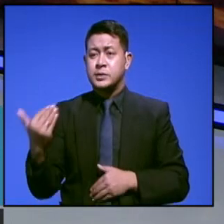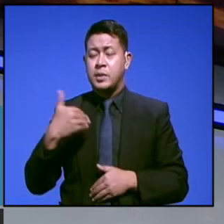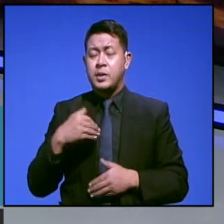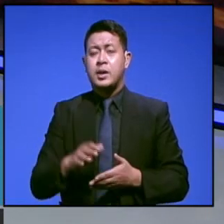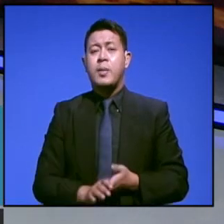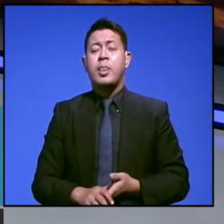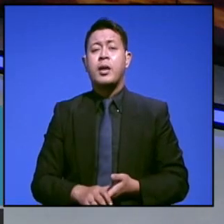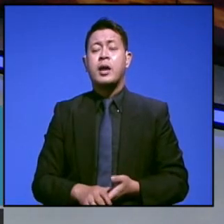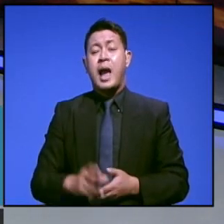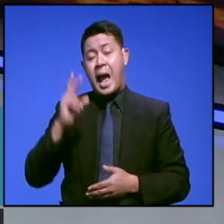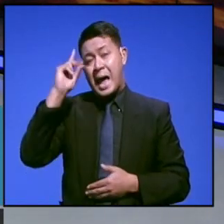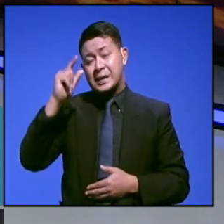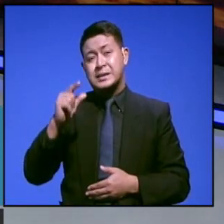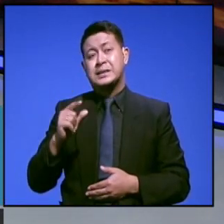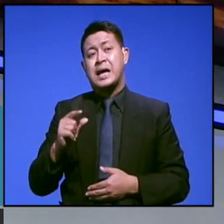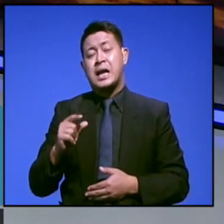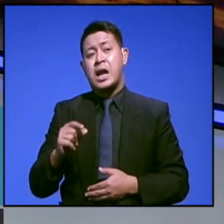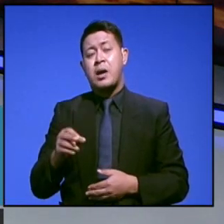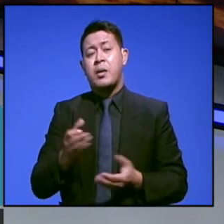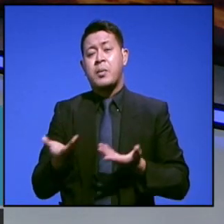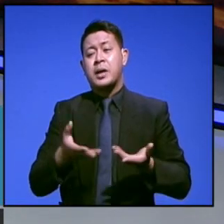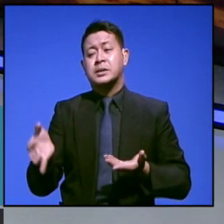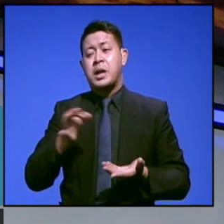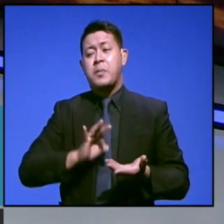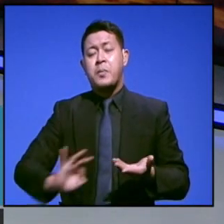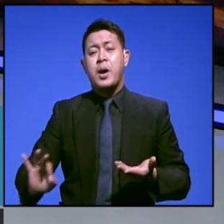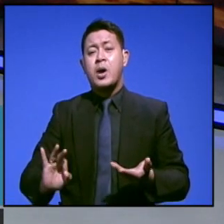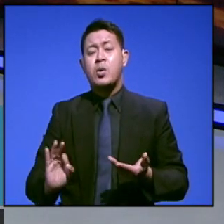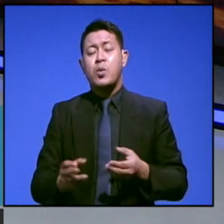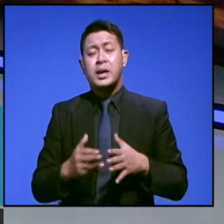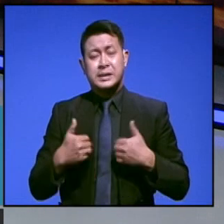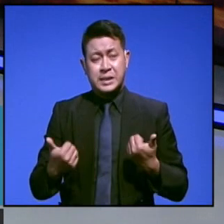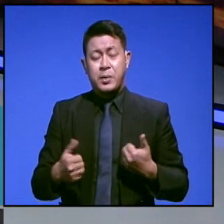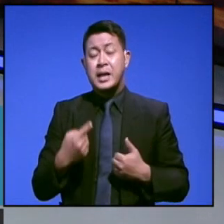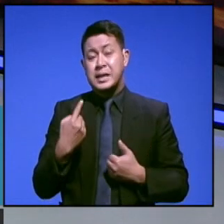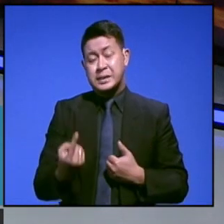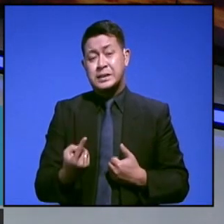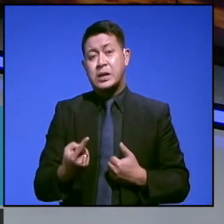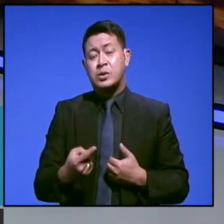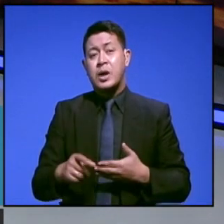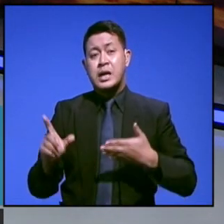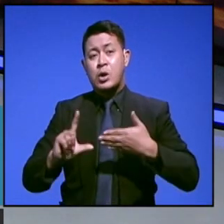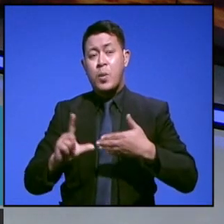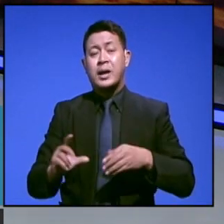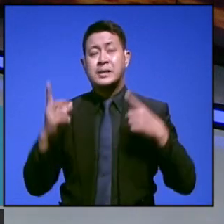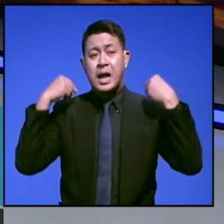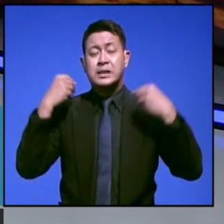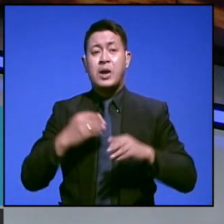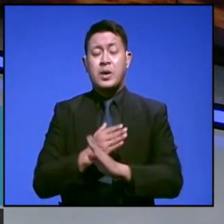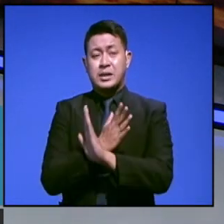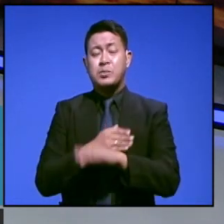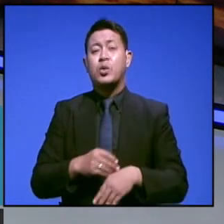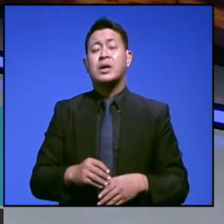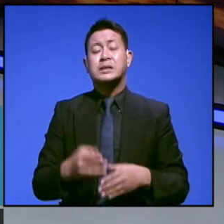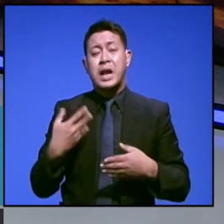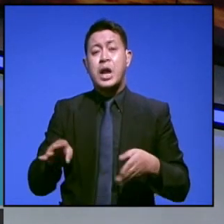Tanah Air, pemirsa, rencana pemberlakuan new normal di beberapa daerah mulai disiapkan. Salah satunya di Lumajang, Jawa Timur. Setelah